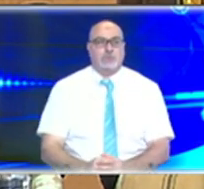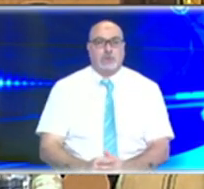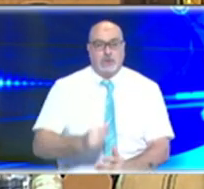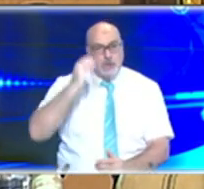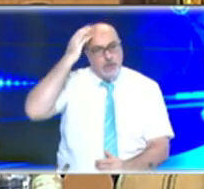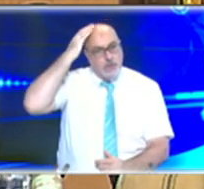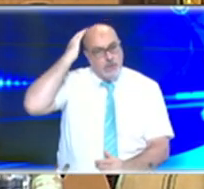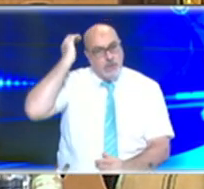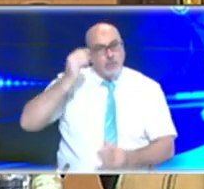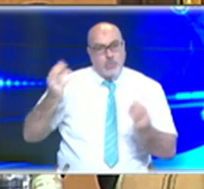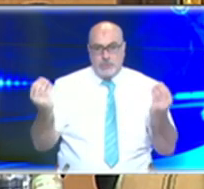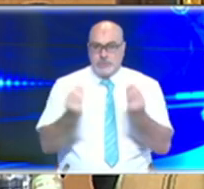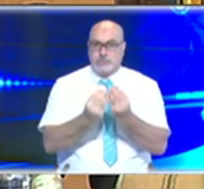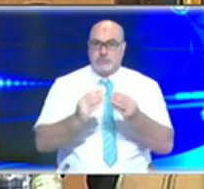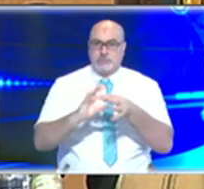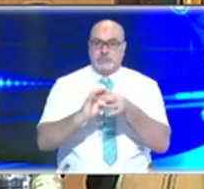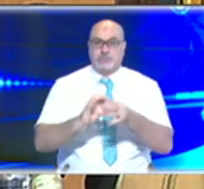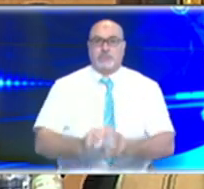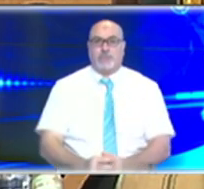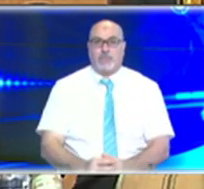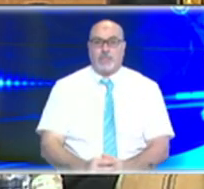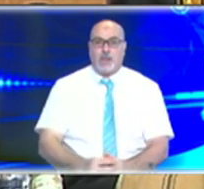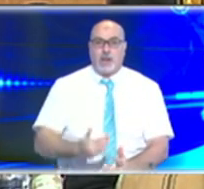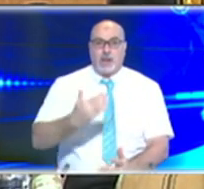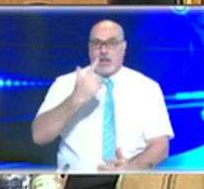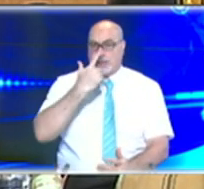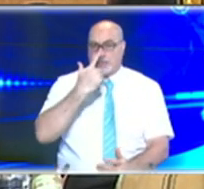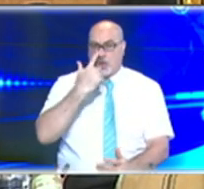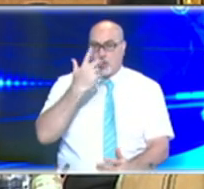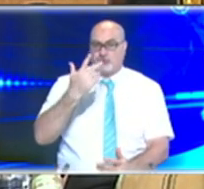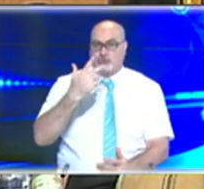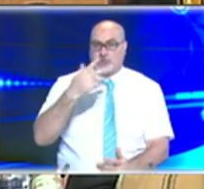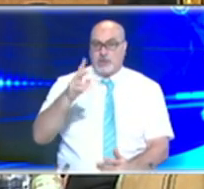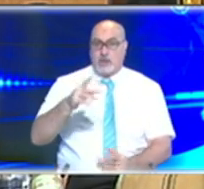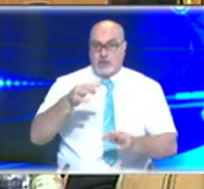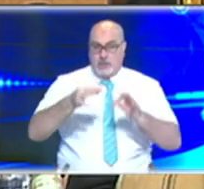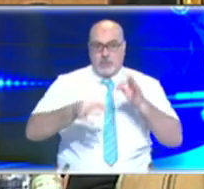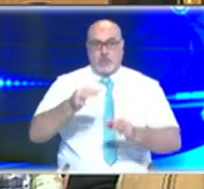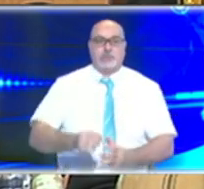خلال الجمع بين الخبرة العلمية في مجال القانون الدستوري